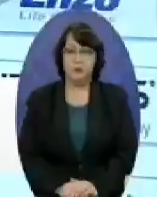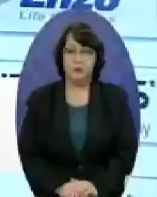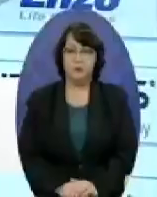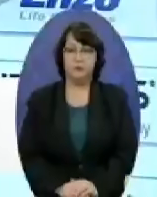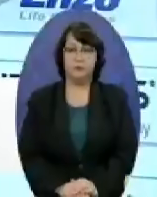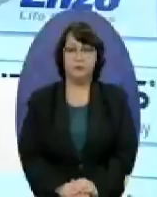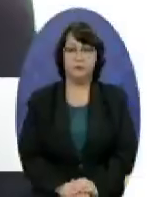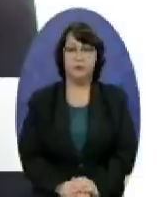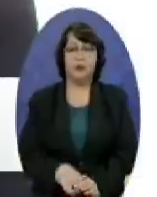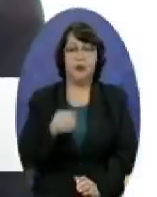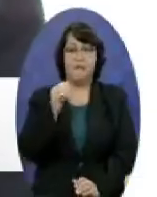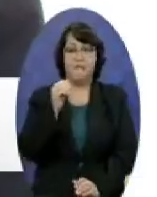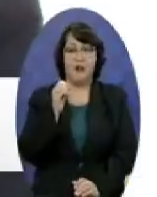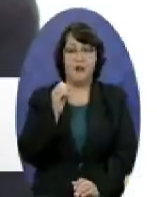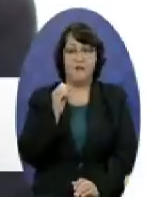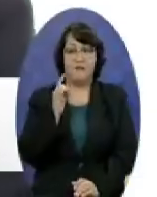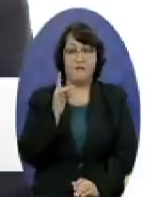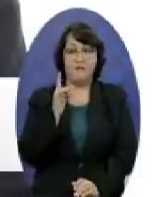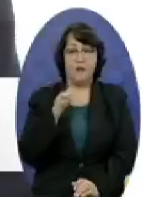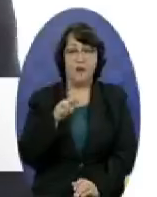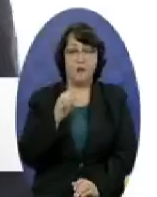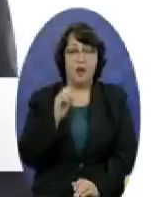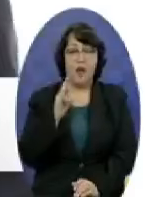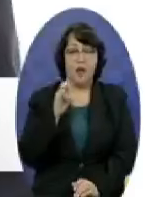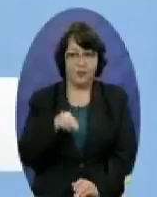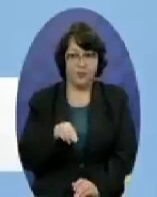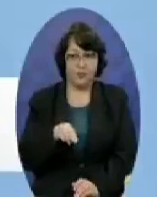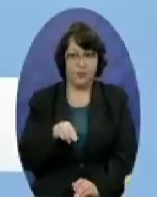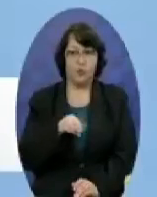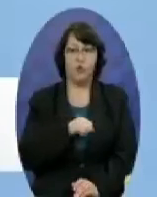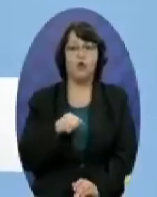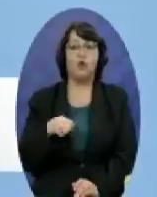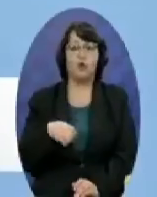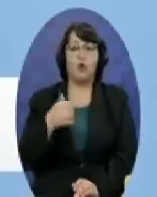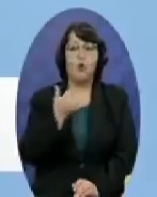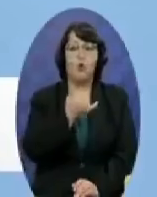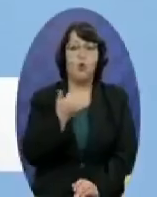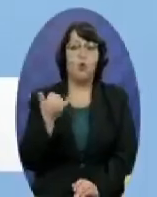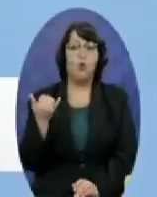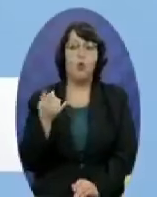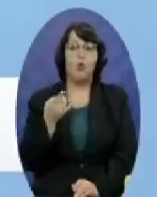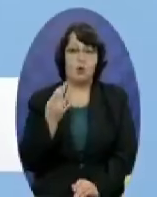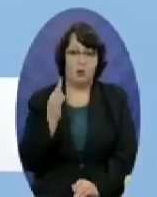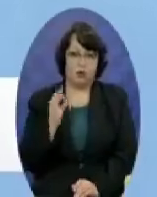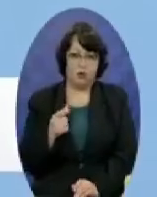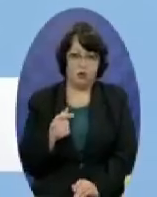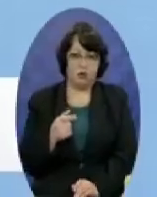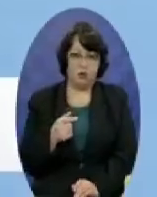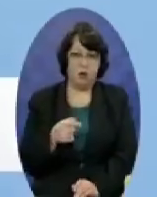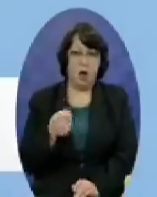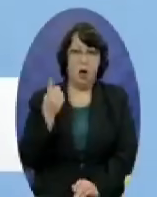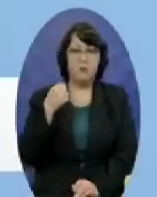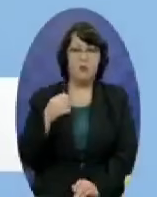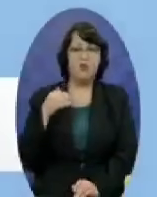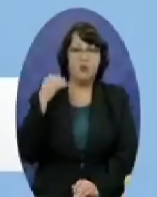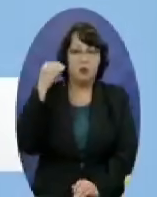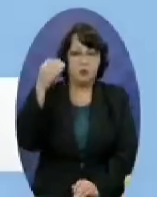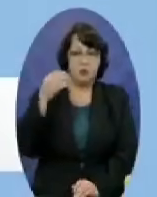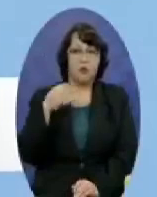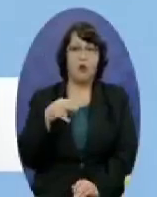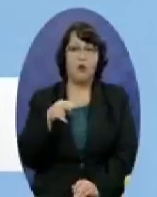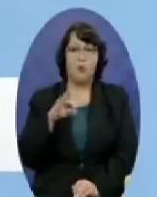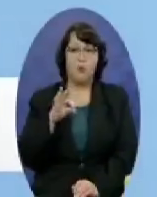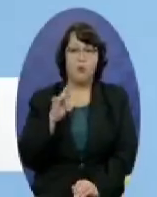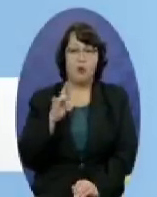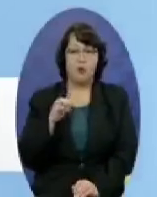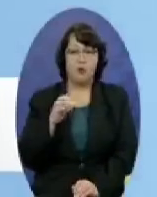Ферментт бол өөрөө уур, өөрөө өөрийгөө задлж автолист оруулдаг. Одоо хамгийн тэр дээдлэлт бол тэр протеаз. Одоо уураг задлах ферментийн